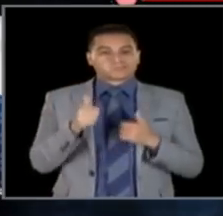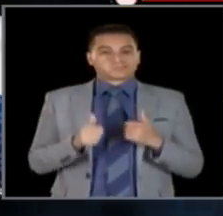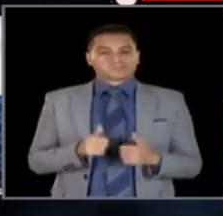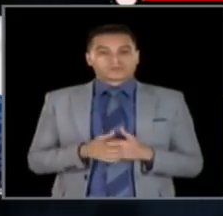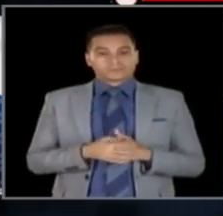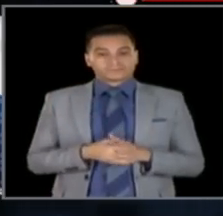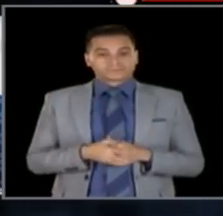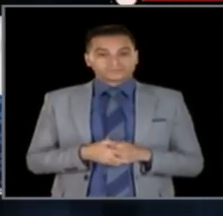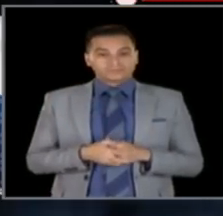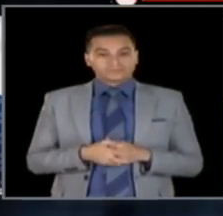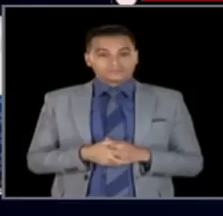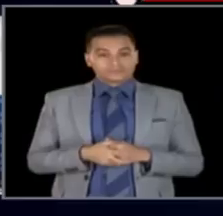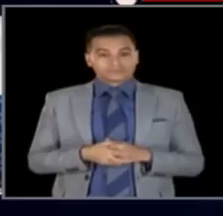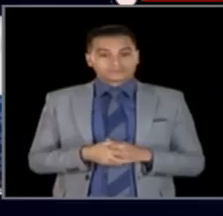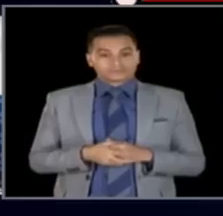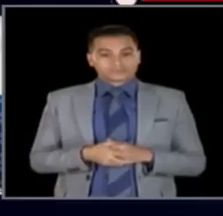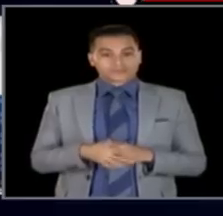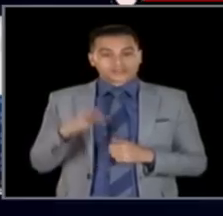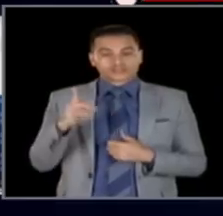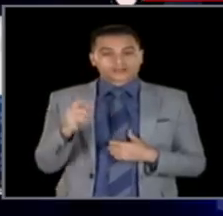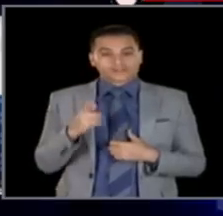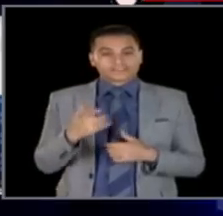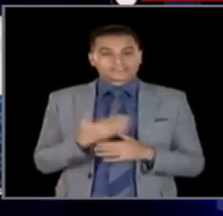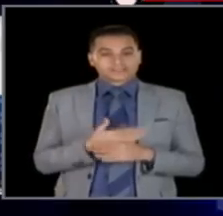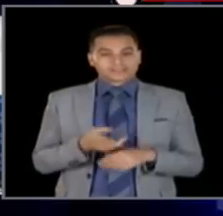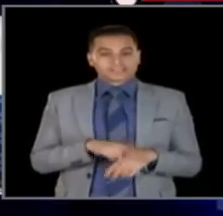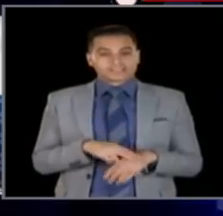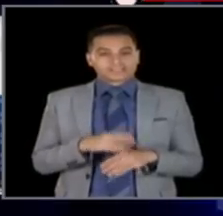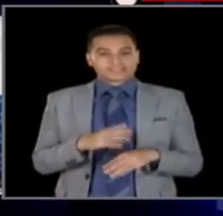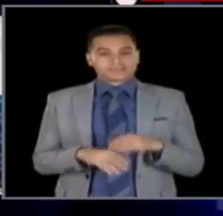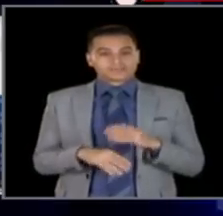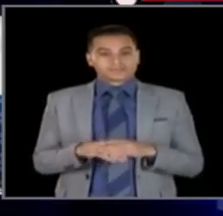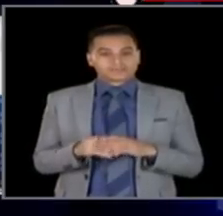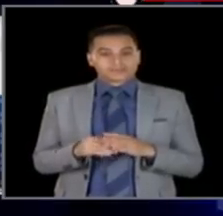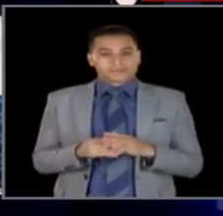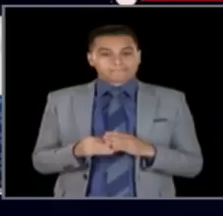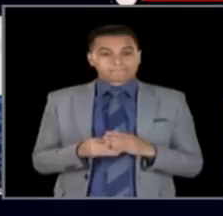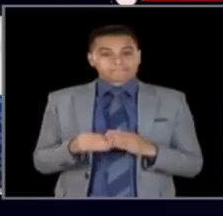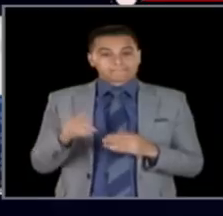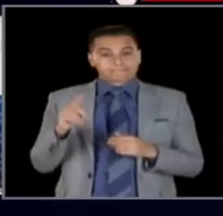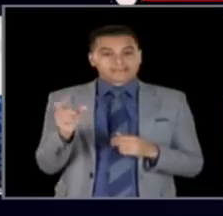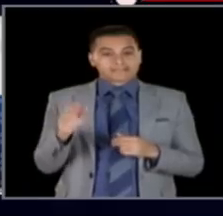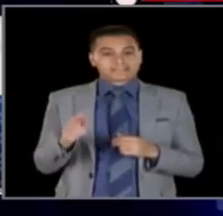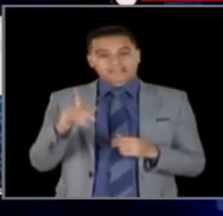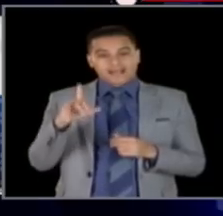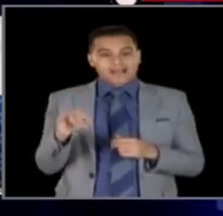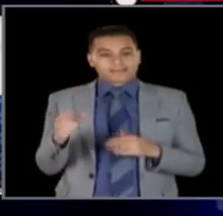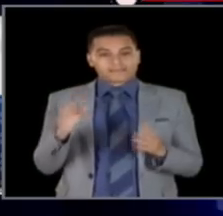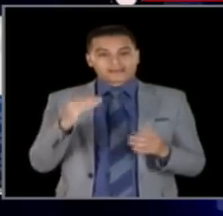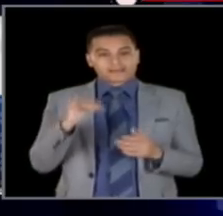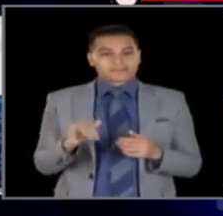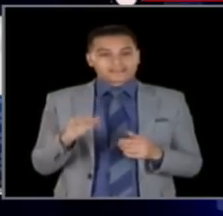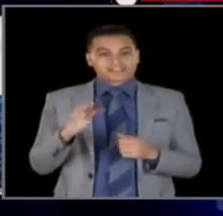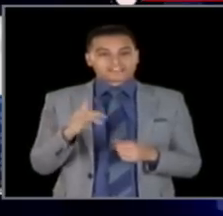الجويتي. محمد شرف. ليه يا محمد؟ بن سالم حميش. جبت الشجاعة دي منين؟ والله